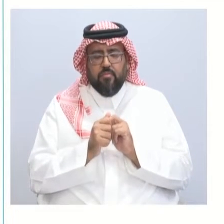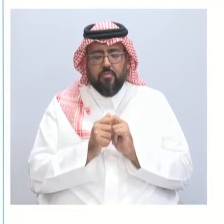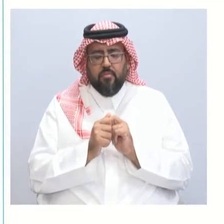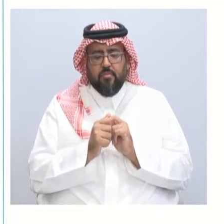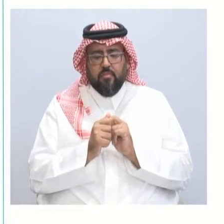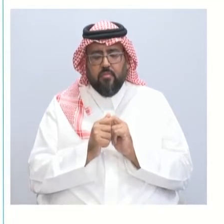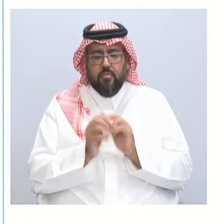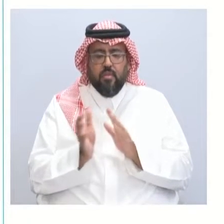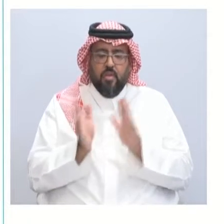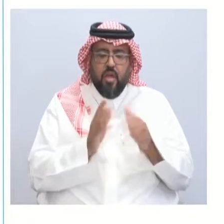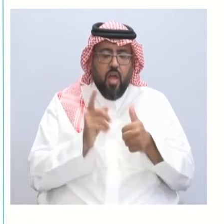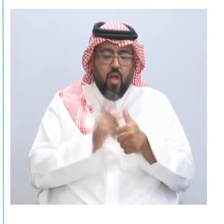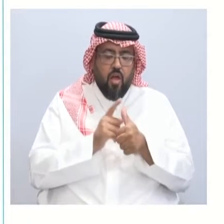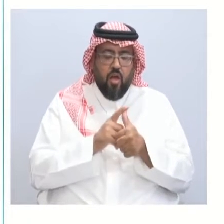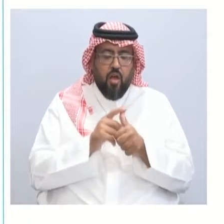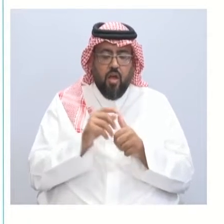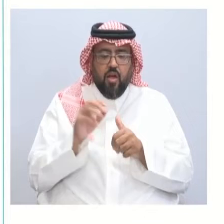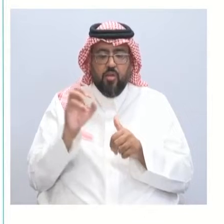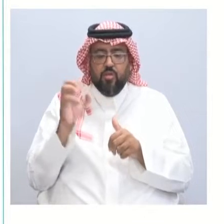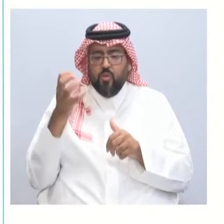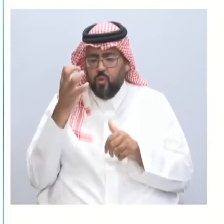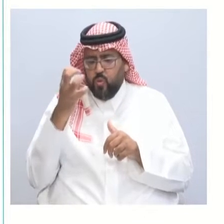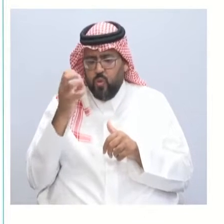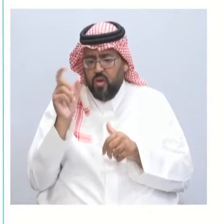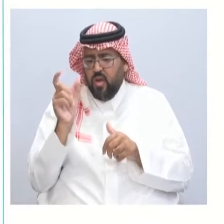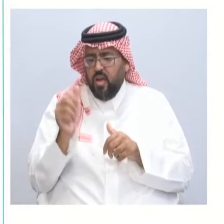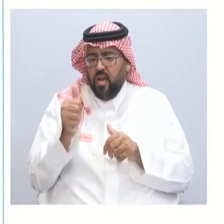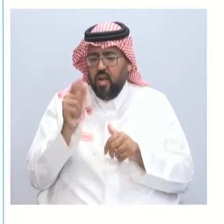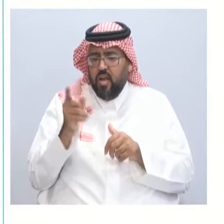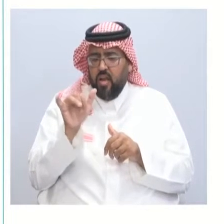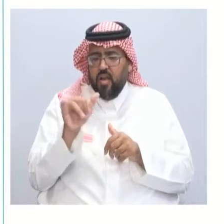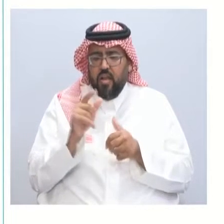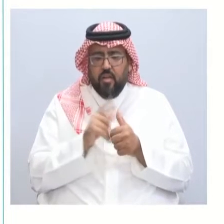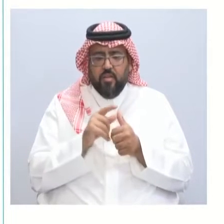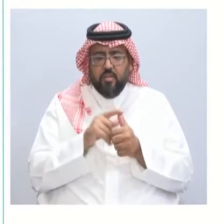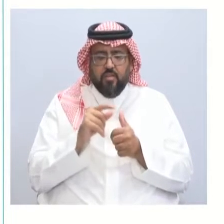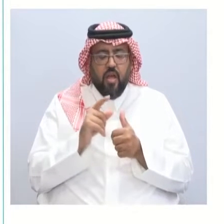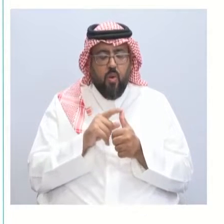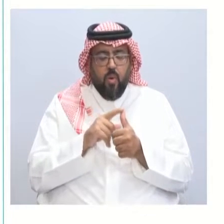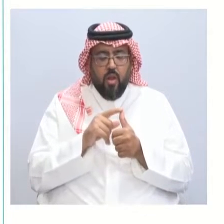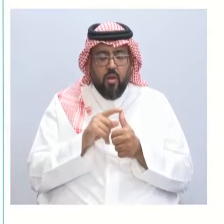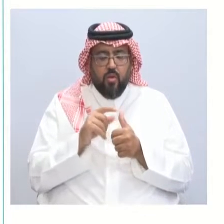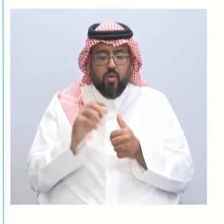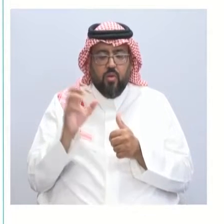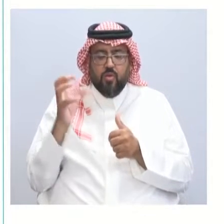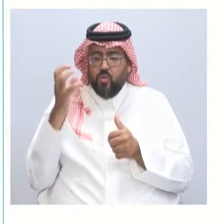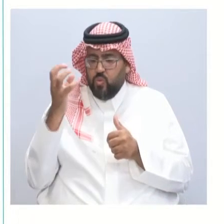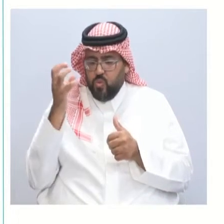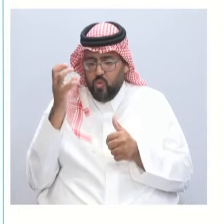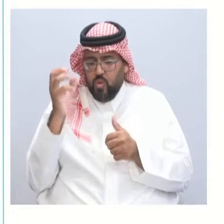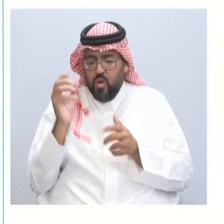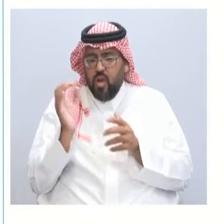ارضيه النوع الاول الصخور الناريه ننوع الاول الصخور